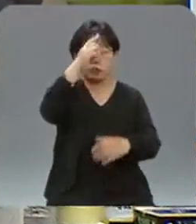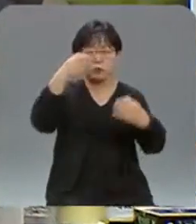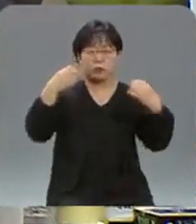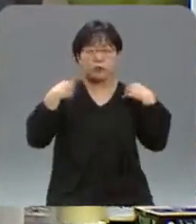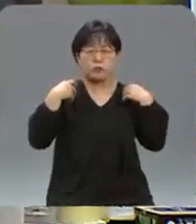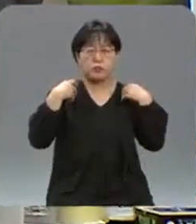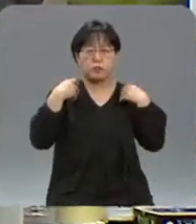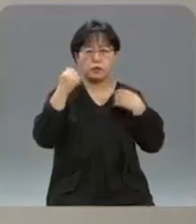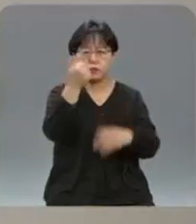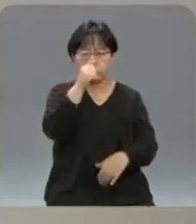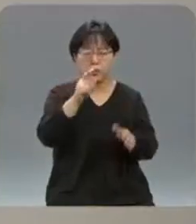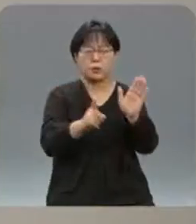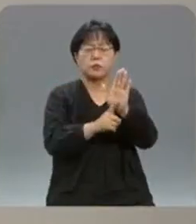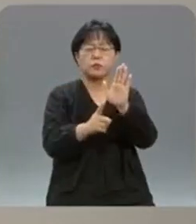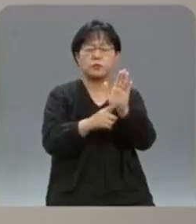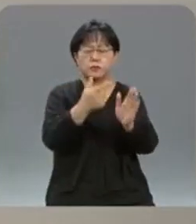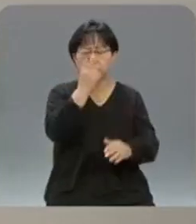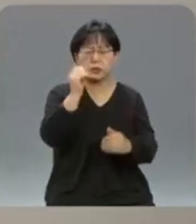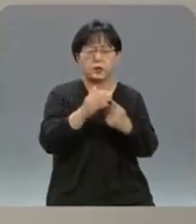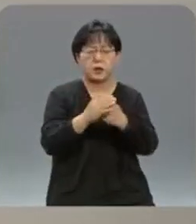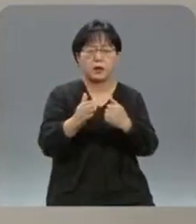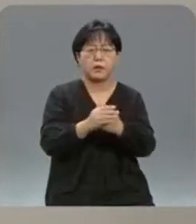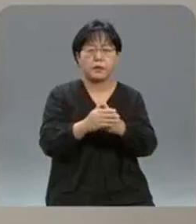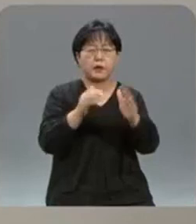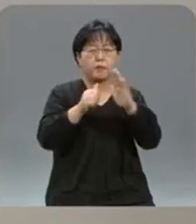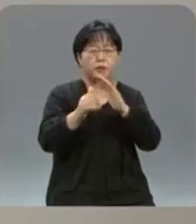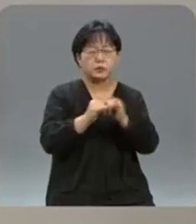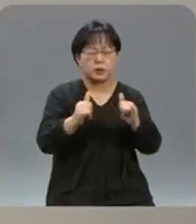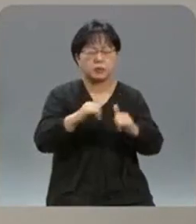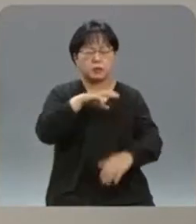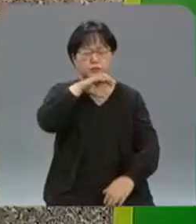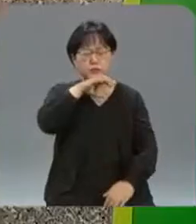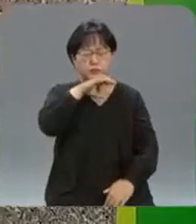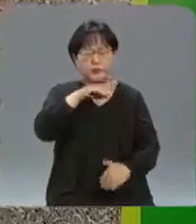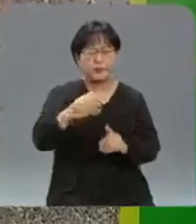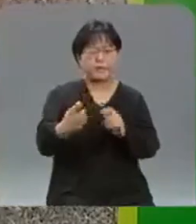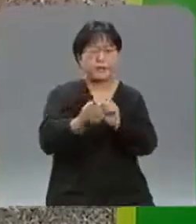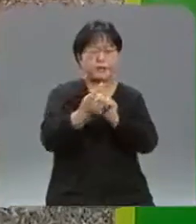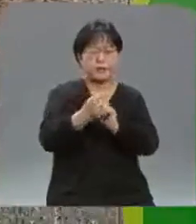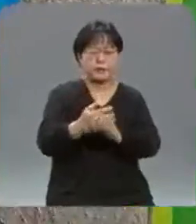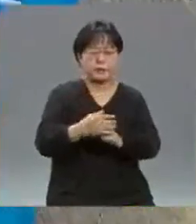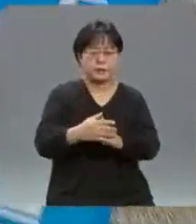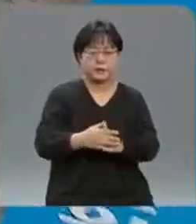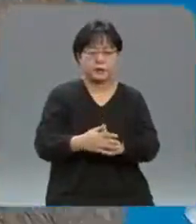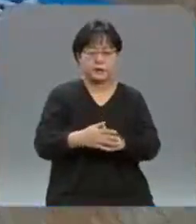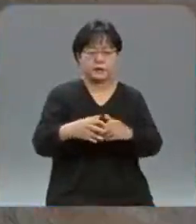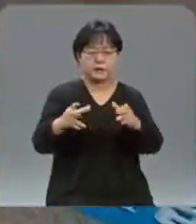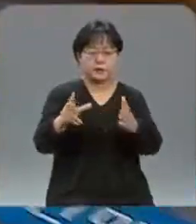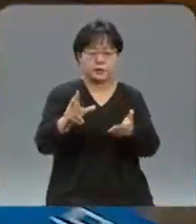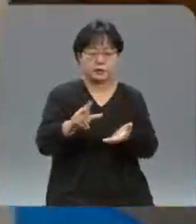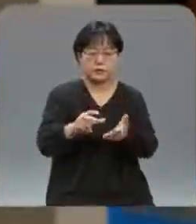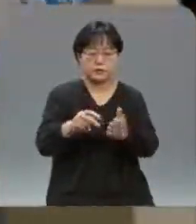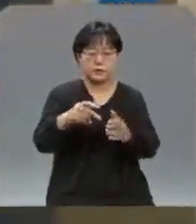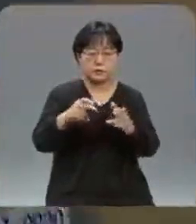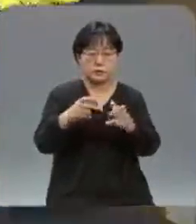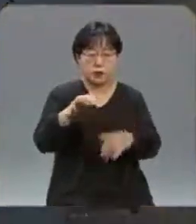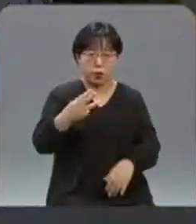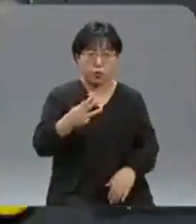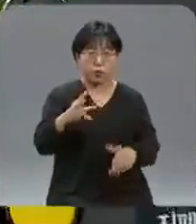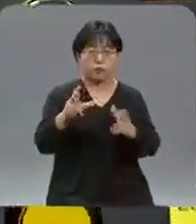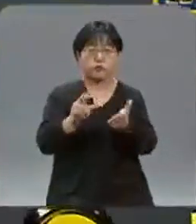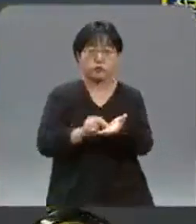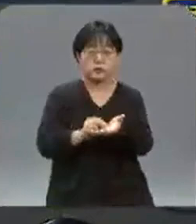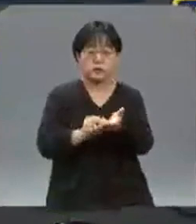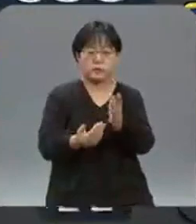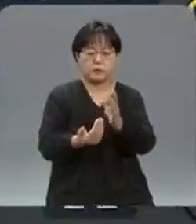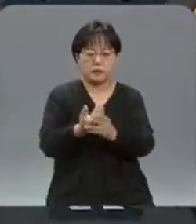차원의 안내도 부족해 민원인들의 불만을 오롯이 감당했습니다. 장애가 뜬다고 공지가 왔어요. 연쇄적으로 안 되는